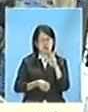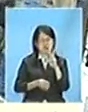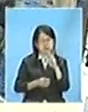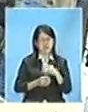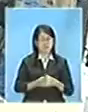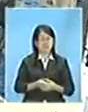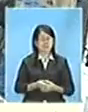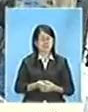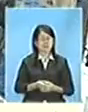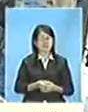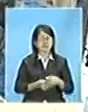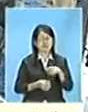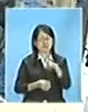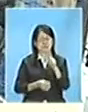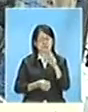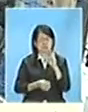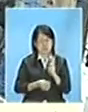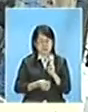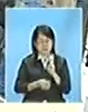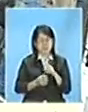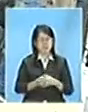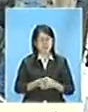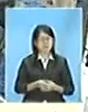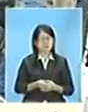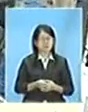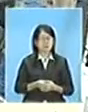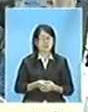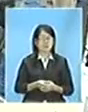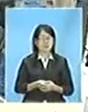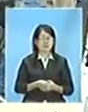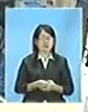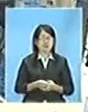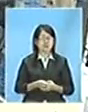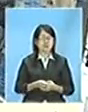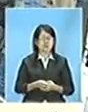รณ์นายประวิทย์จันทราประภาวัตร